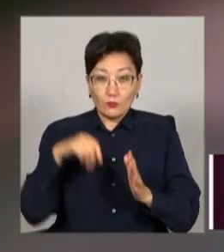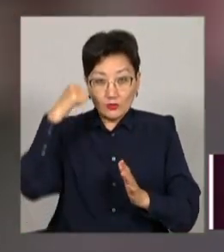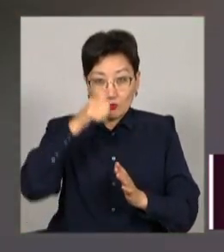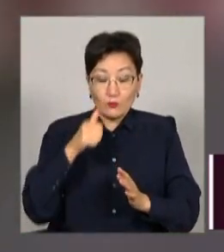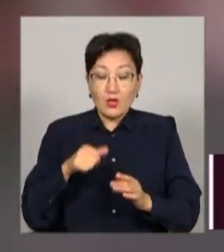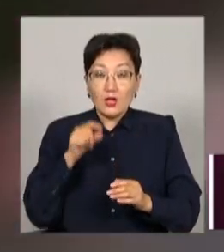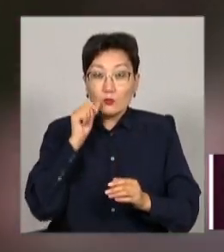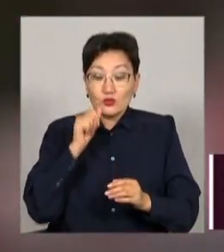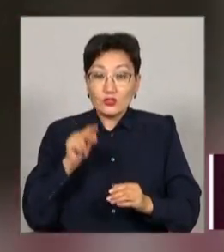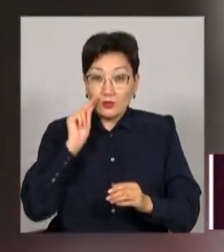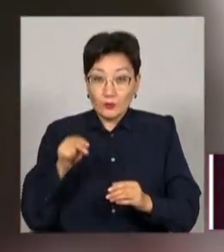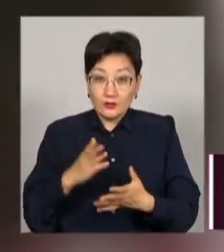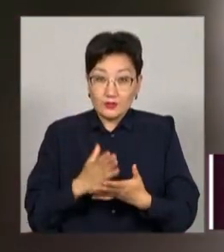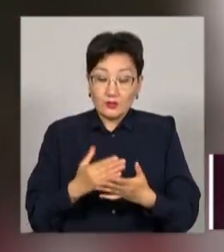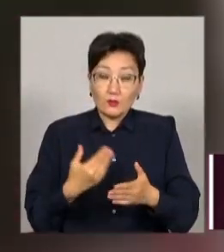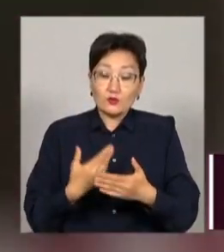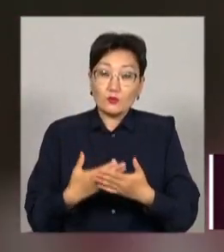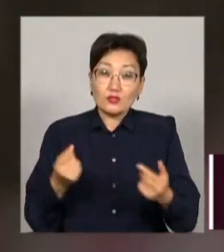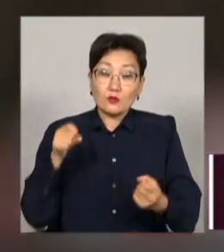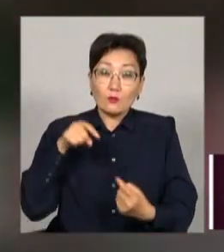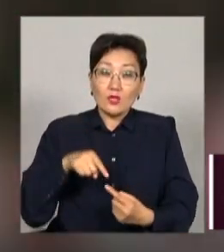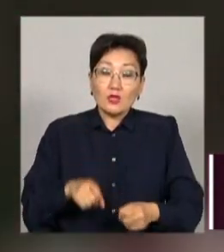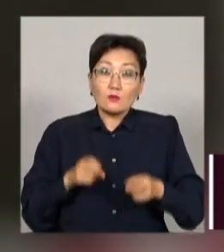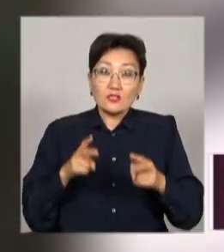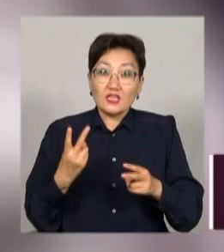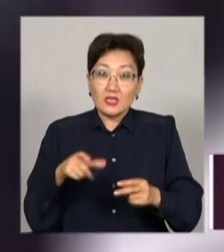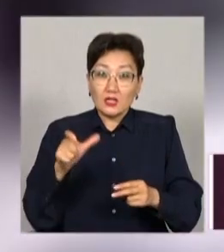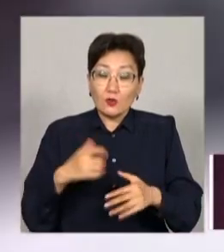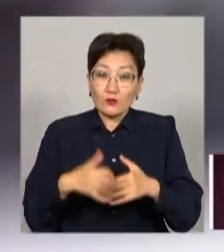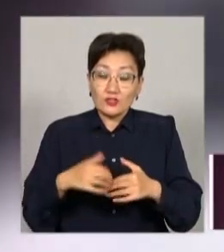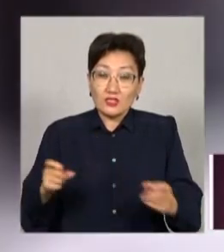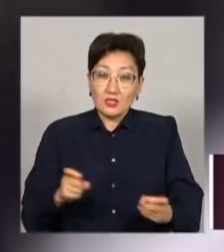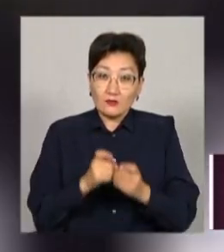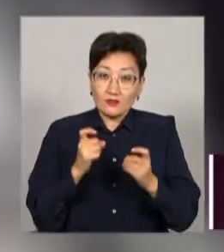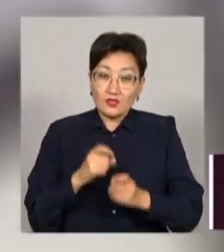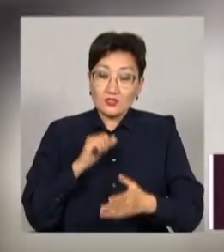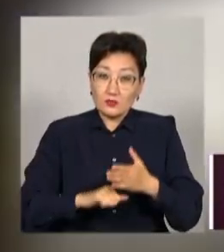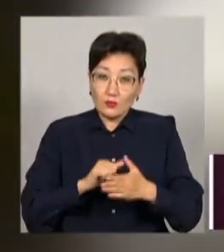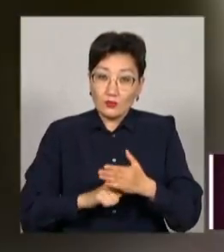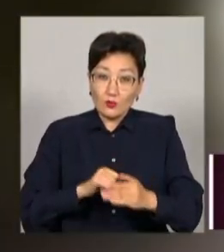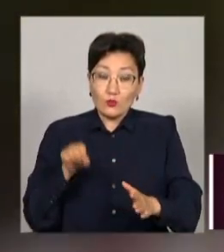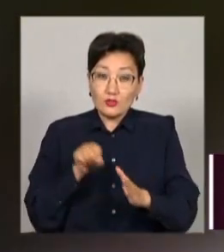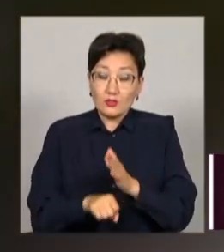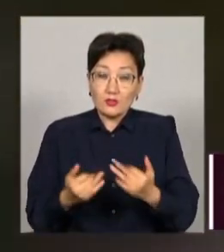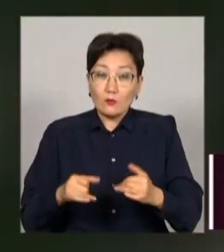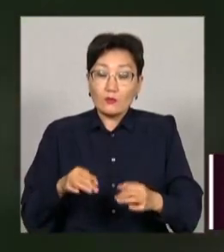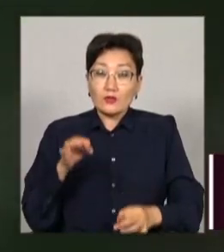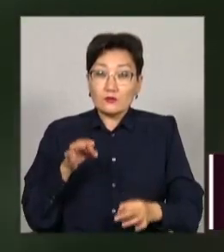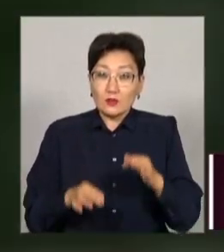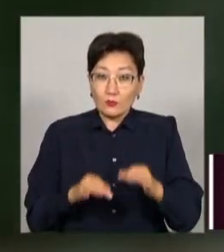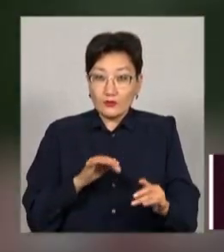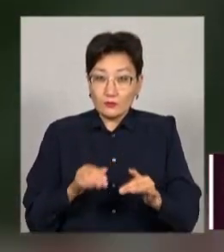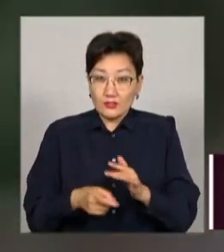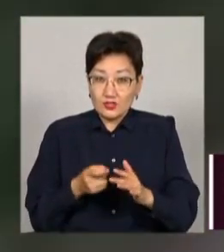küdükti dep tanılıp otır. Aldın ala boljamğa säykes kılmısqa iki adamın arasındağı janjal sebep boluu mümkün. Qazır atalğan iske qatıstı sot